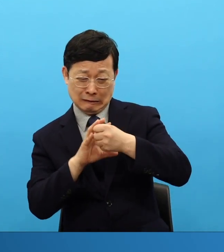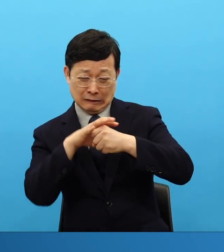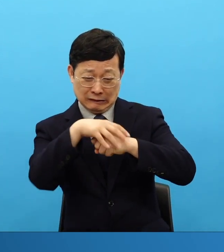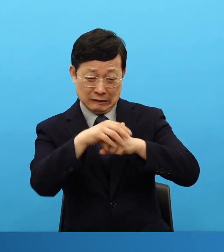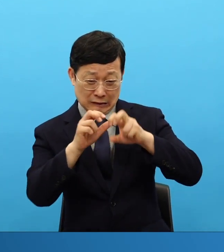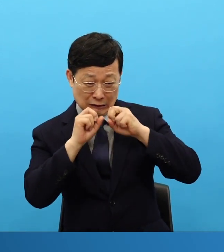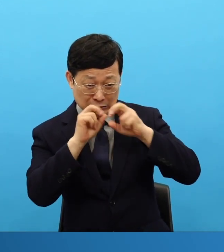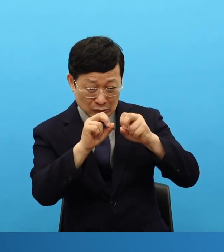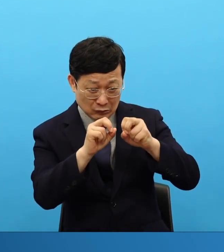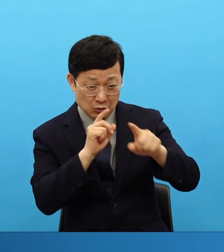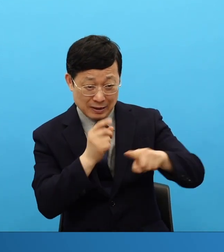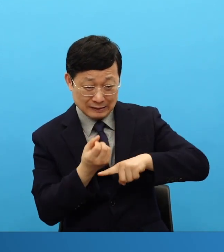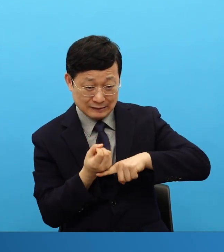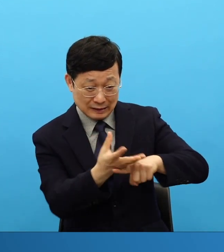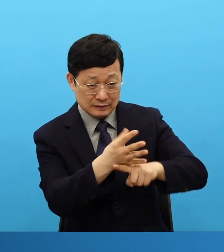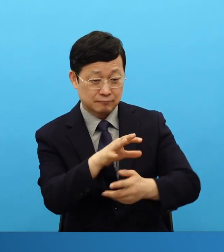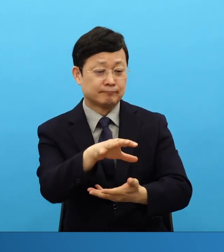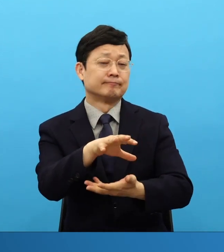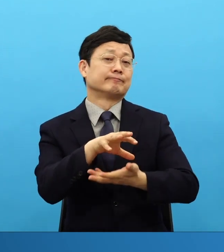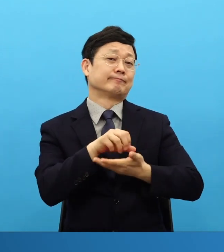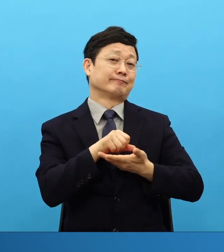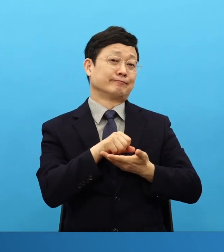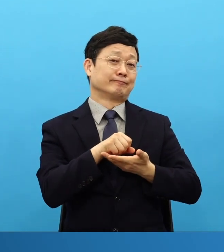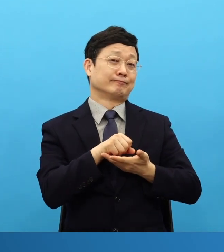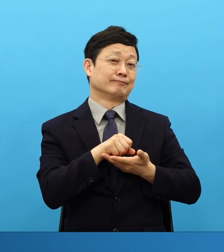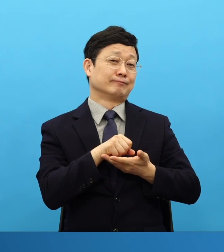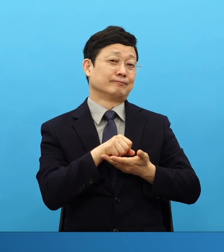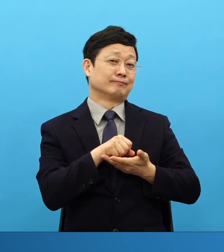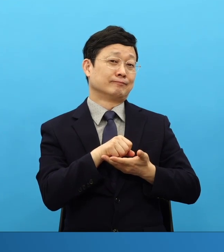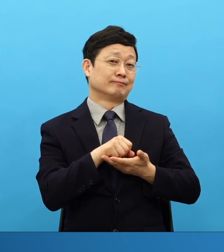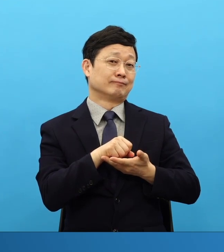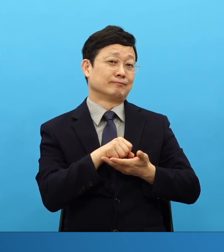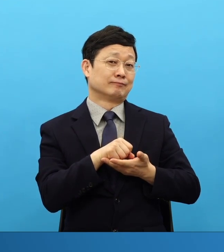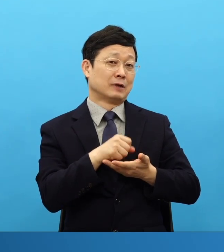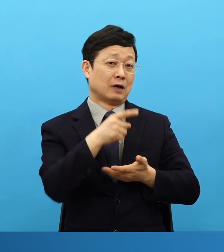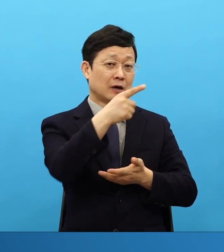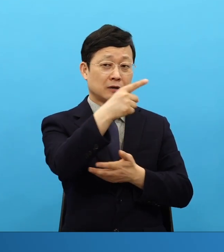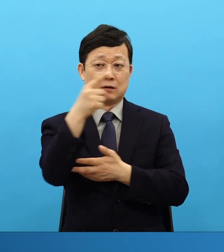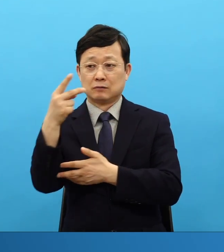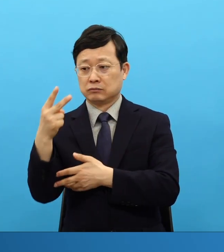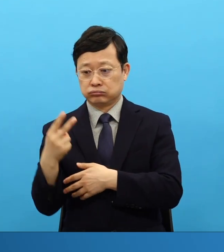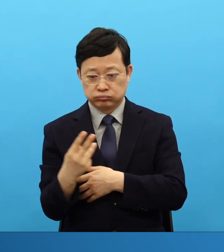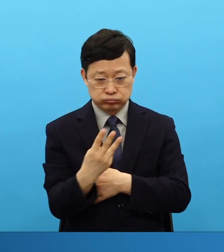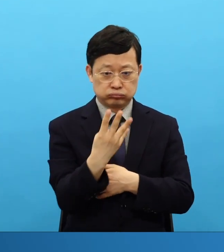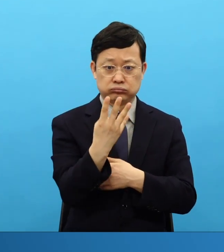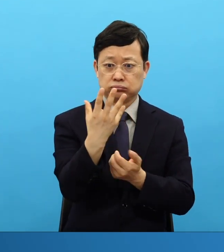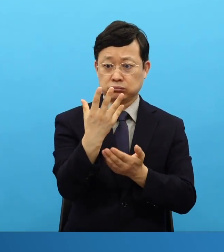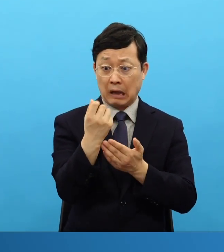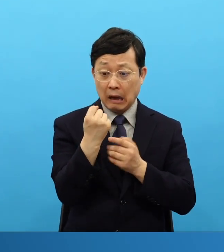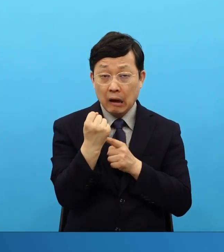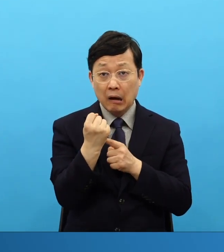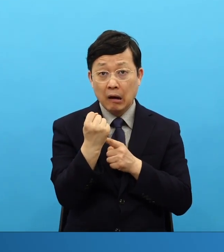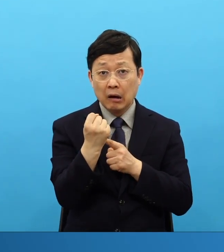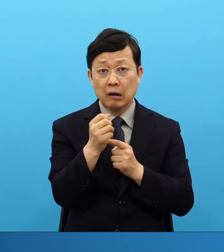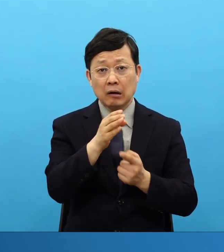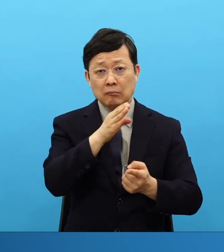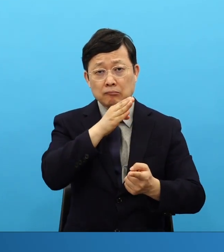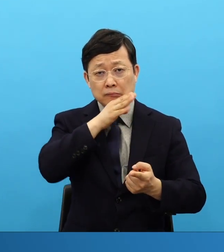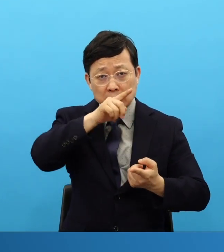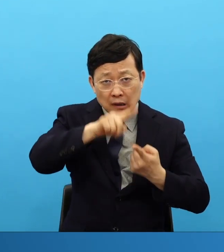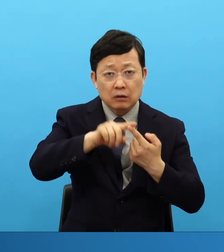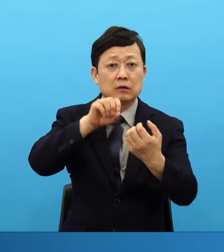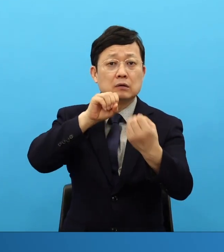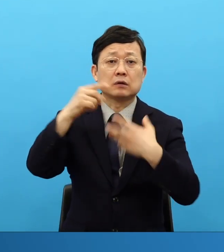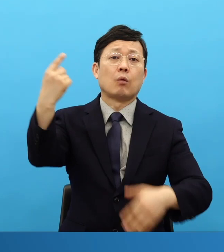메시지를 갖고 있어요. And then they also had the world missions message. 이걸 갖고 있다. 응답 받을 수 있겠죠. No, they possessed it, so they had no choice but to receive answers.